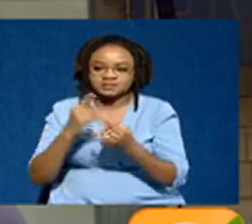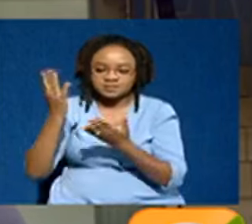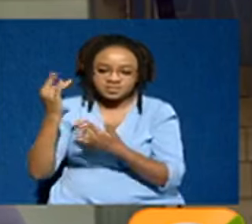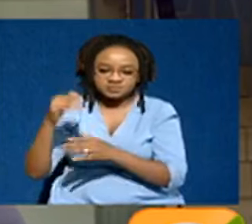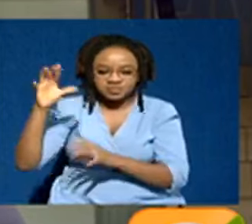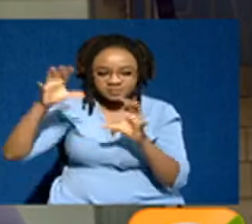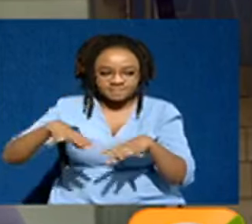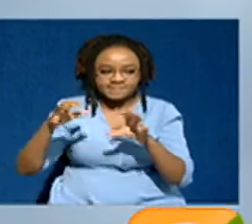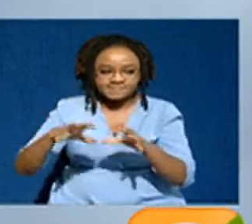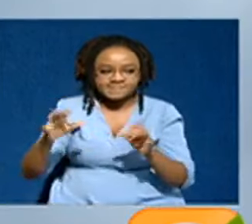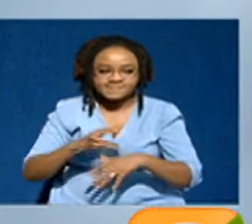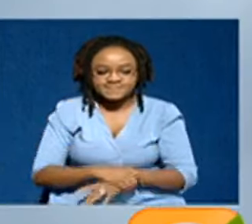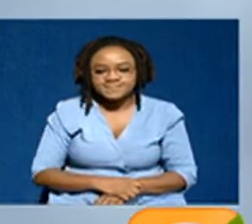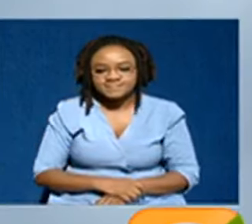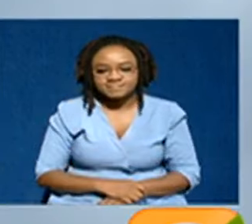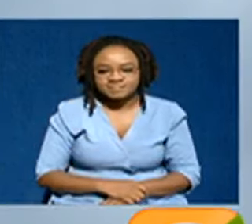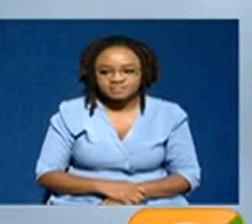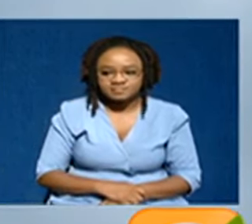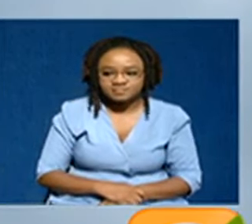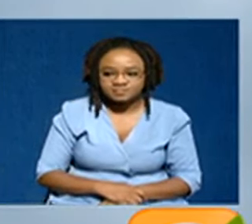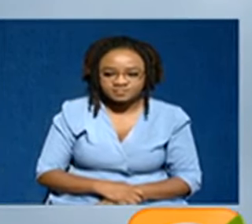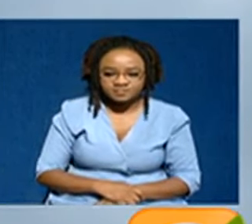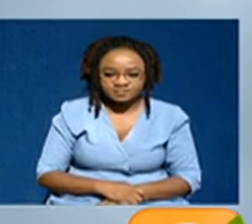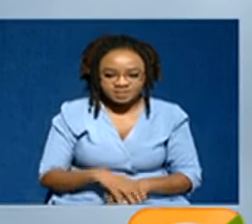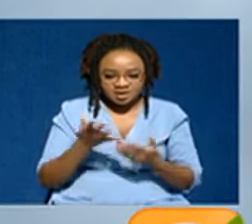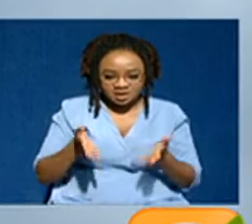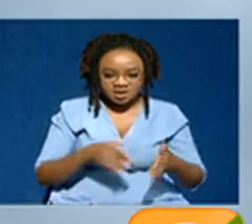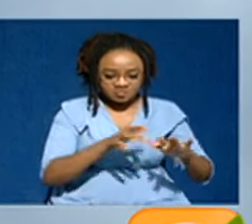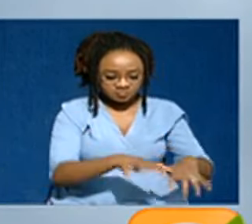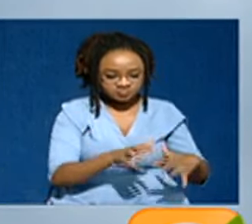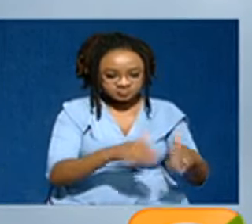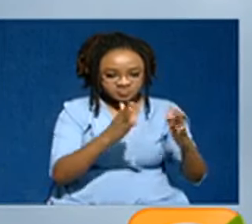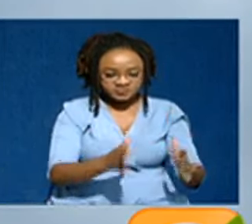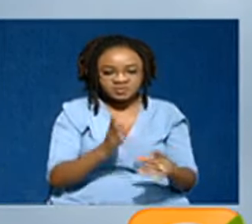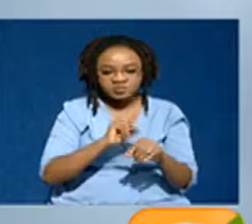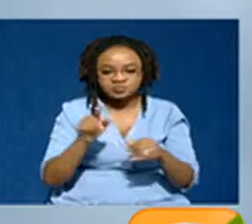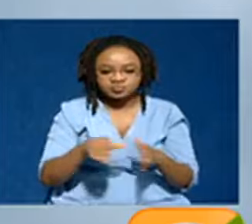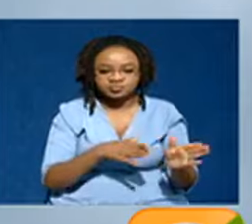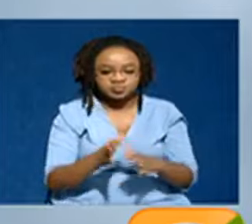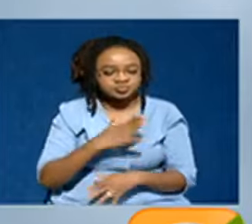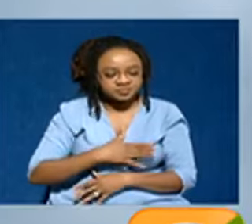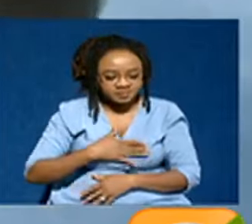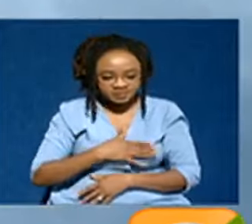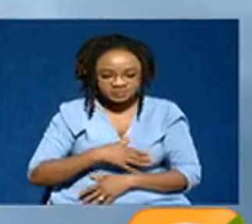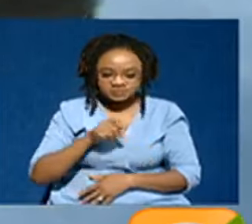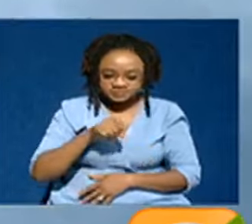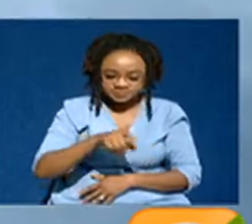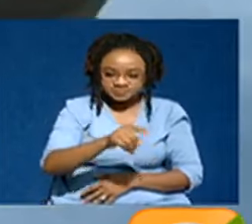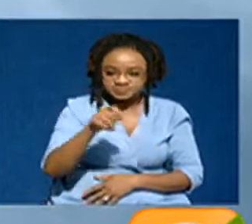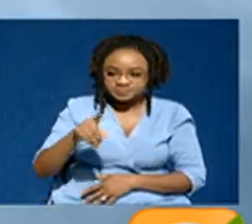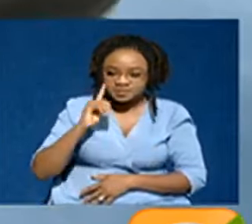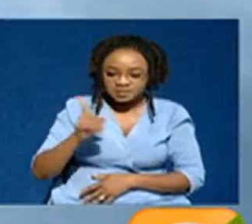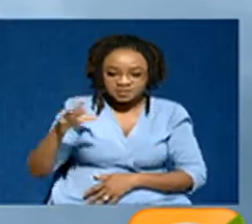itakuwa kwa wingi. Wakati huo huo, wakulima wametakiwa kutumia fursa hii kwa shughuli za upanzi. Mvua